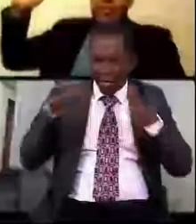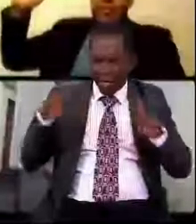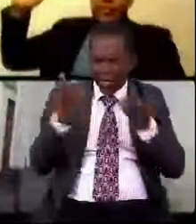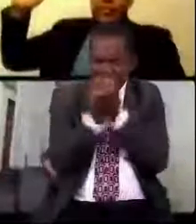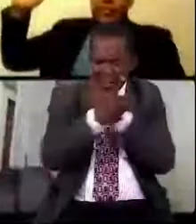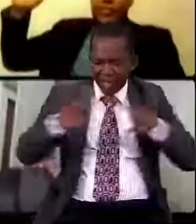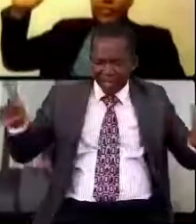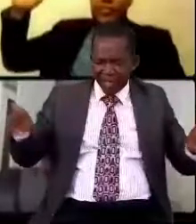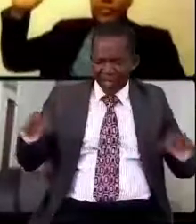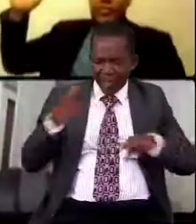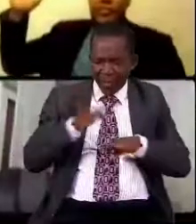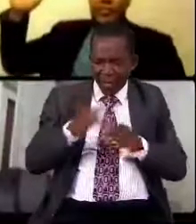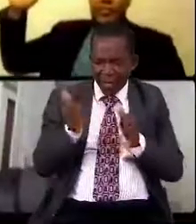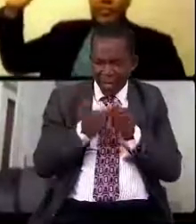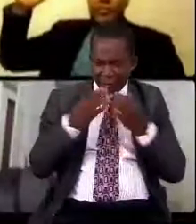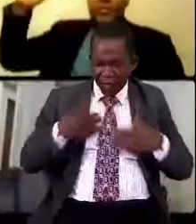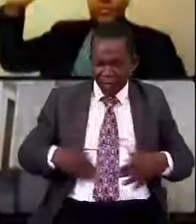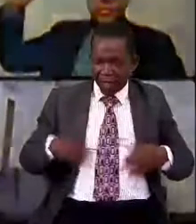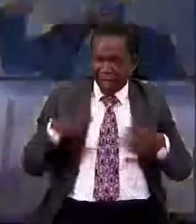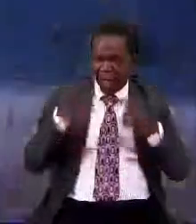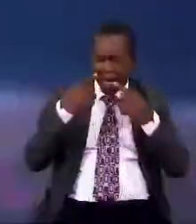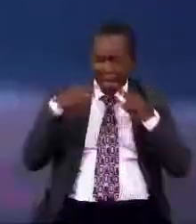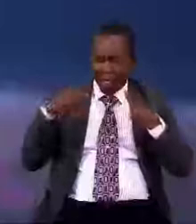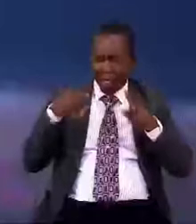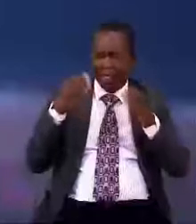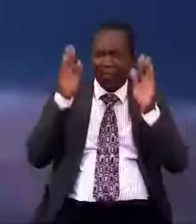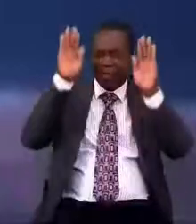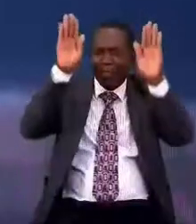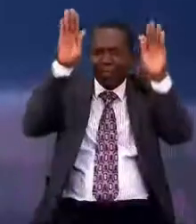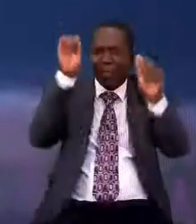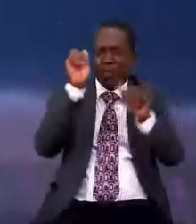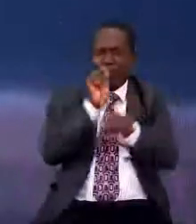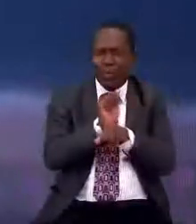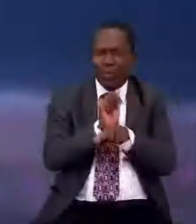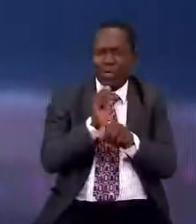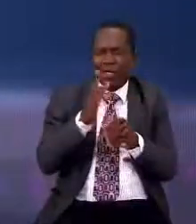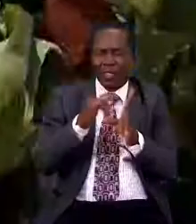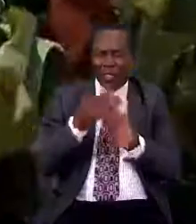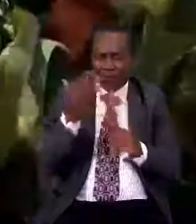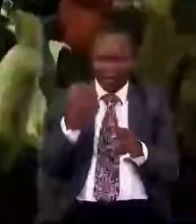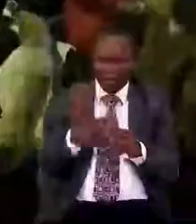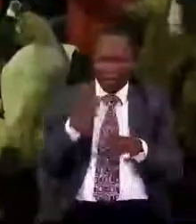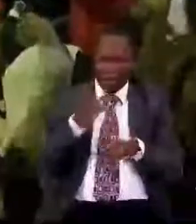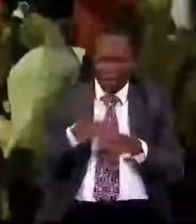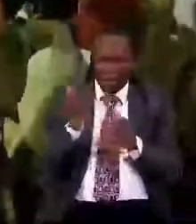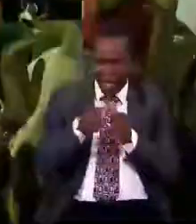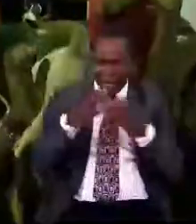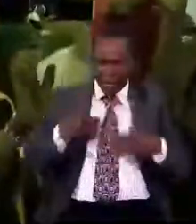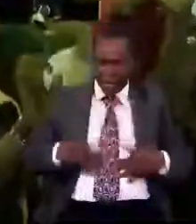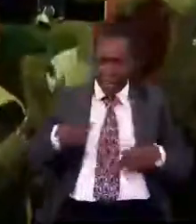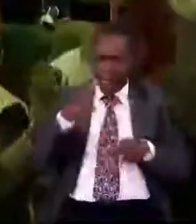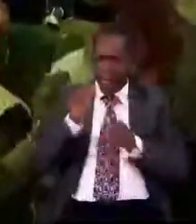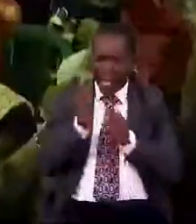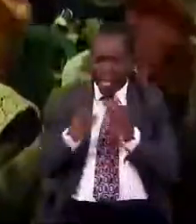miracles pour tout le monde ici. Et partout en ligne, des signes et des prodiges sur vous au nom